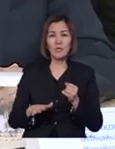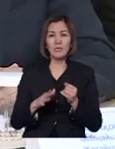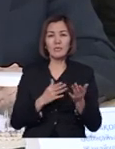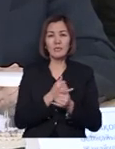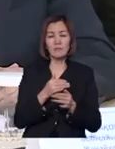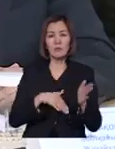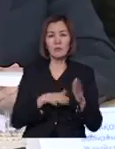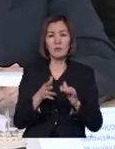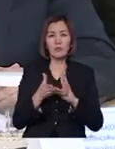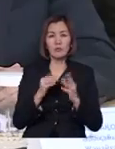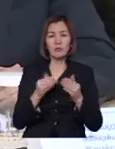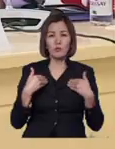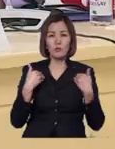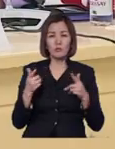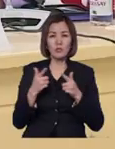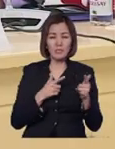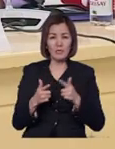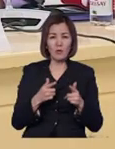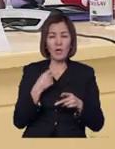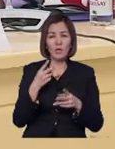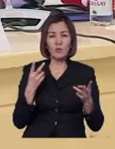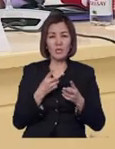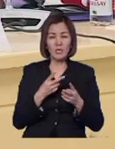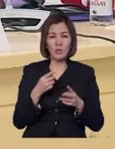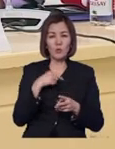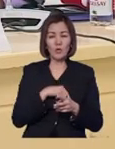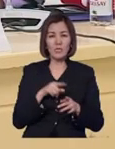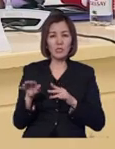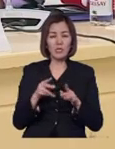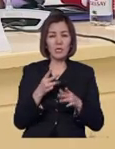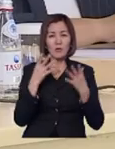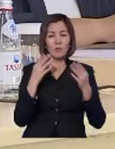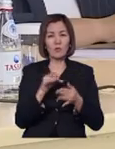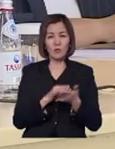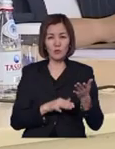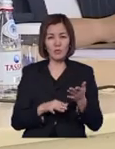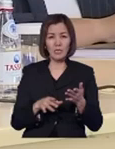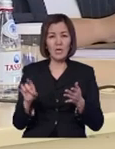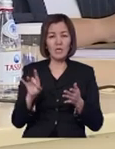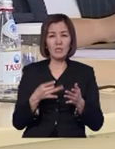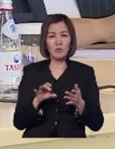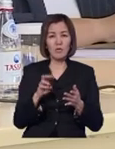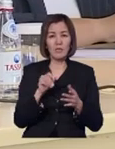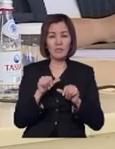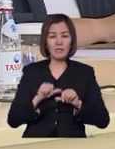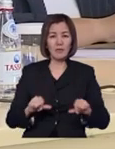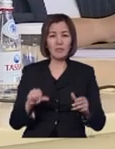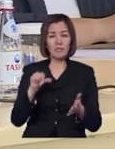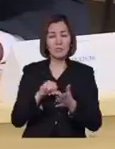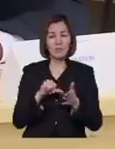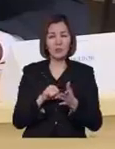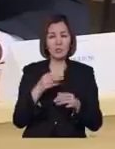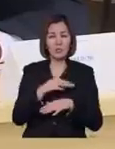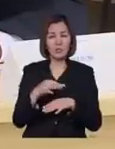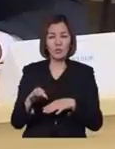өңірлердің қызметін жетілдіру бойынша ұсыныстар әзірлеу. Айта кетейік, рухани шара 2 күнге созылады. Оған республикалық ономастика